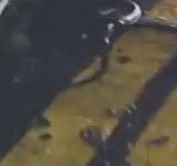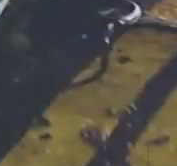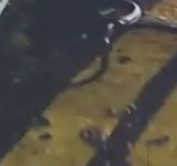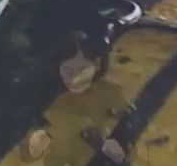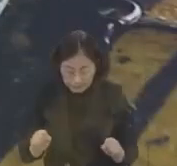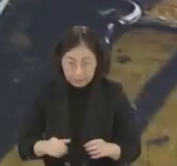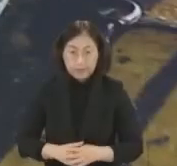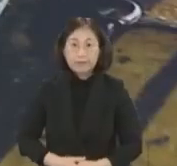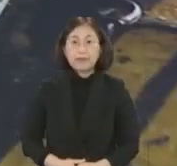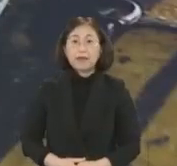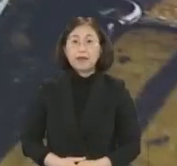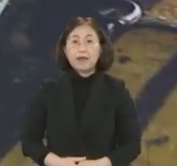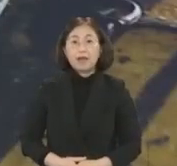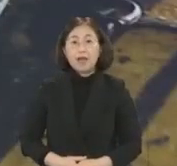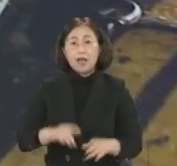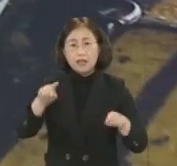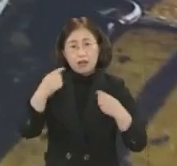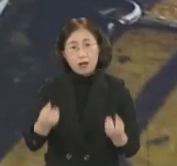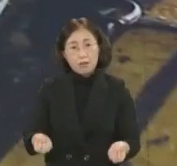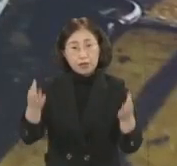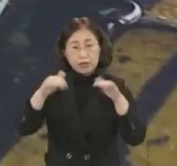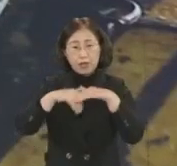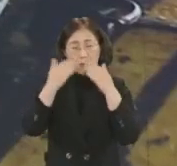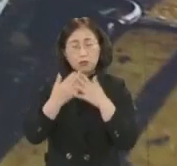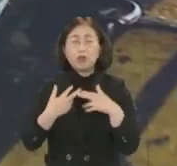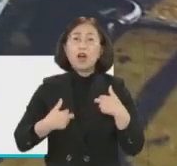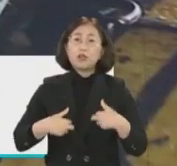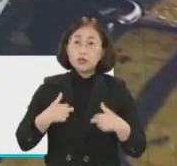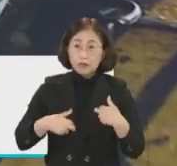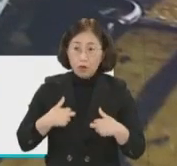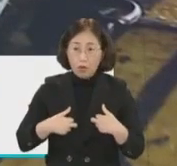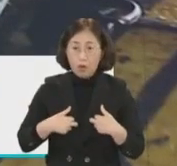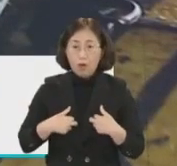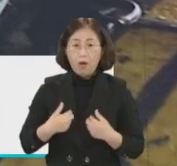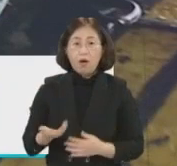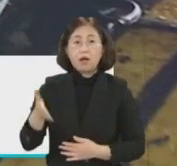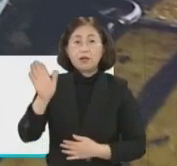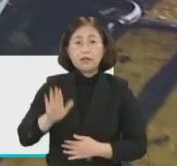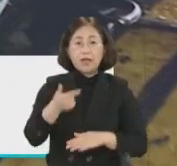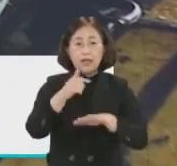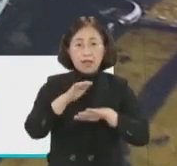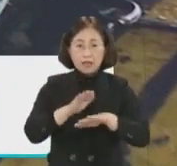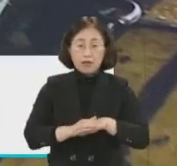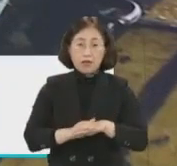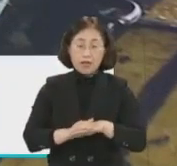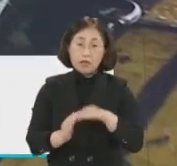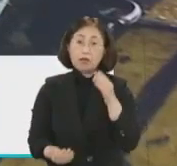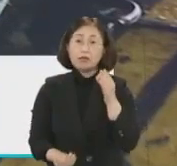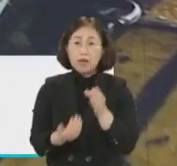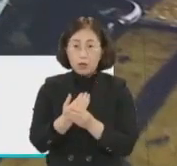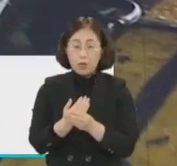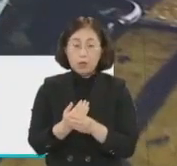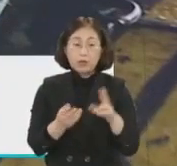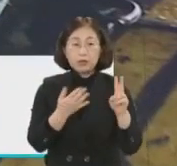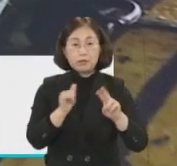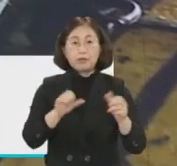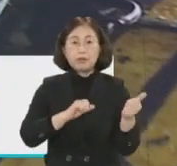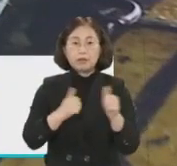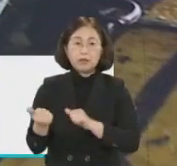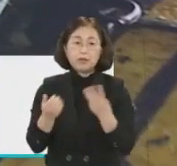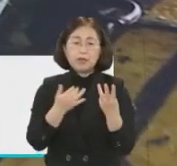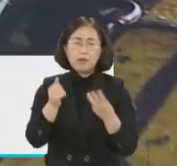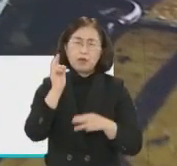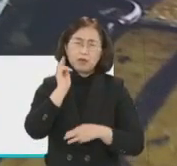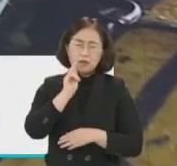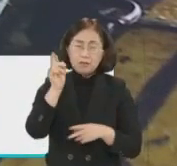여러분 안녕하십니까? 모두가 즐거워야 할 설 명절 연휴 기간에 대전에서 발생한 교통사고로 2명이 숨지고